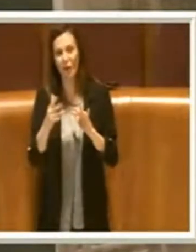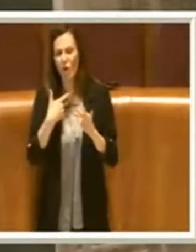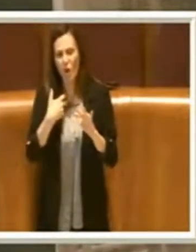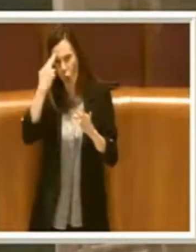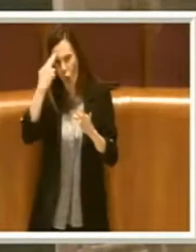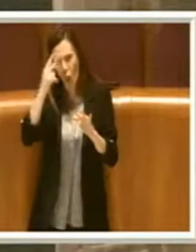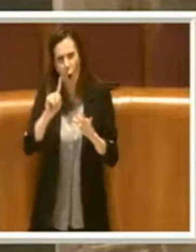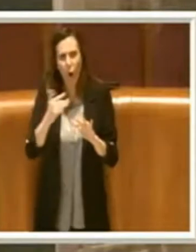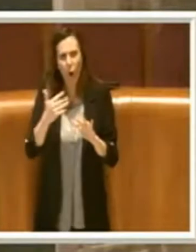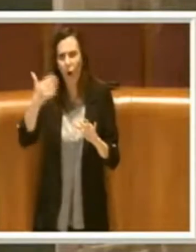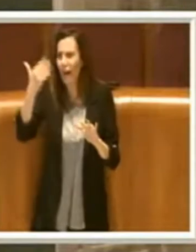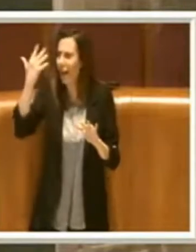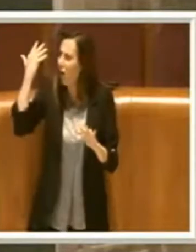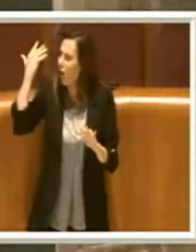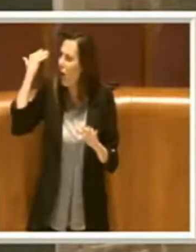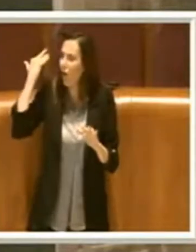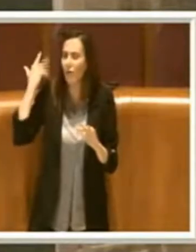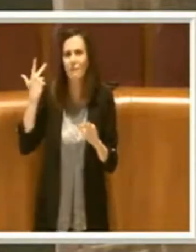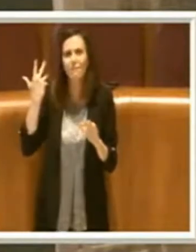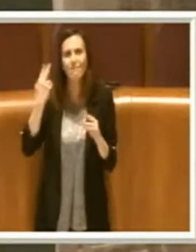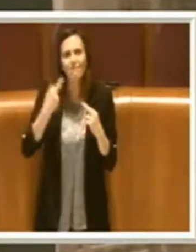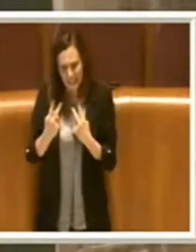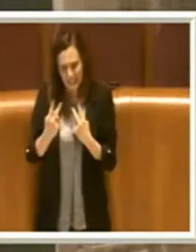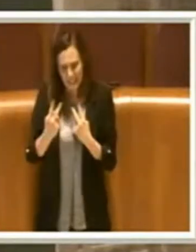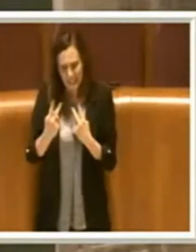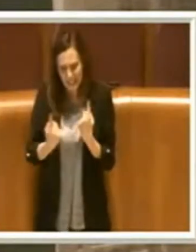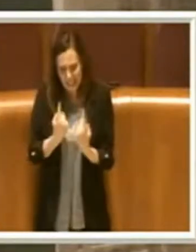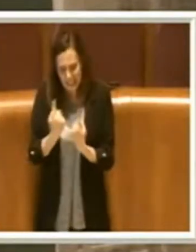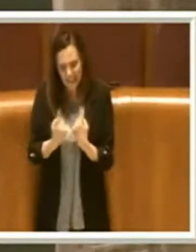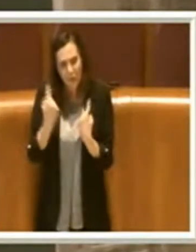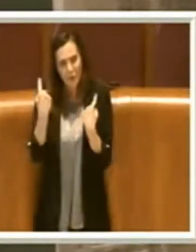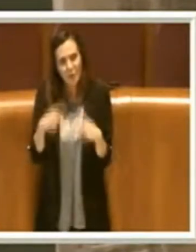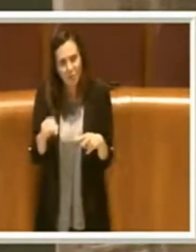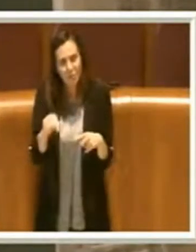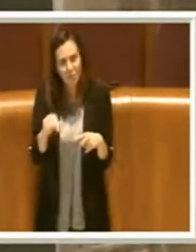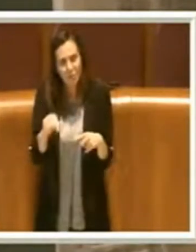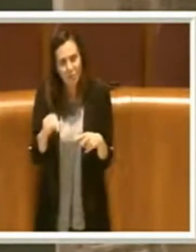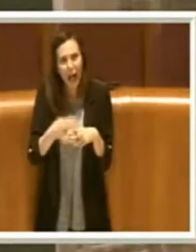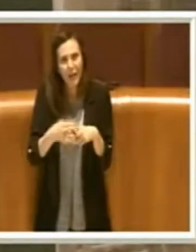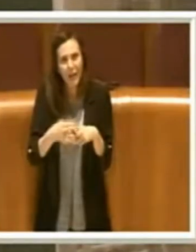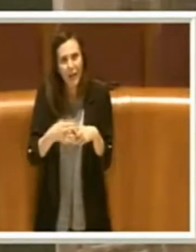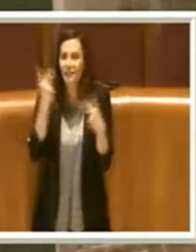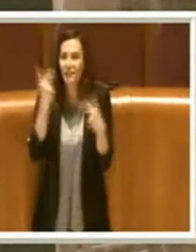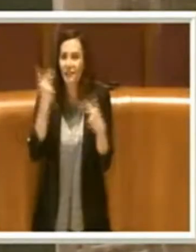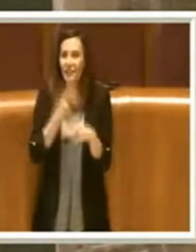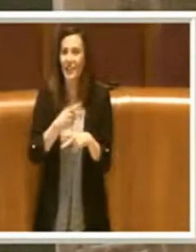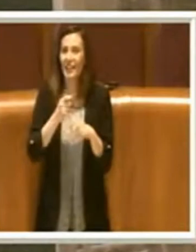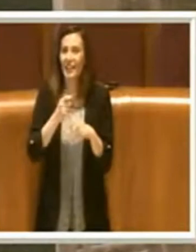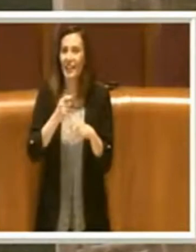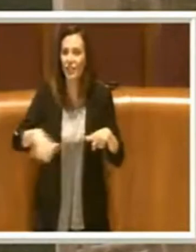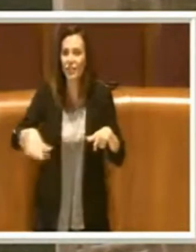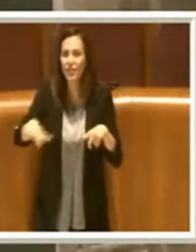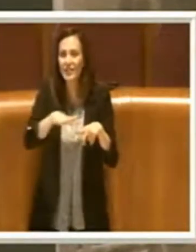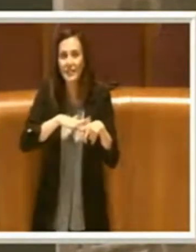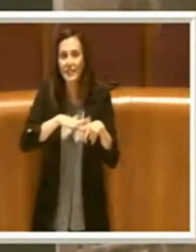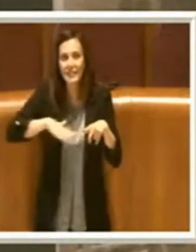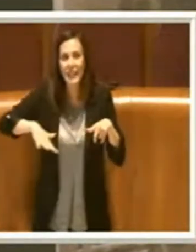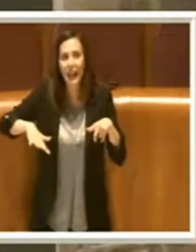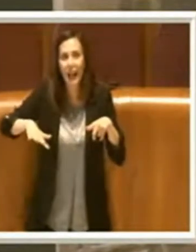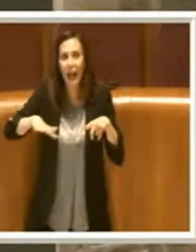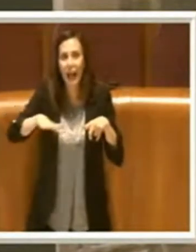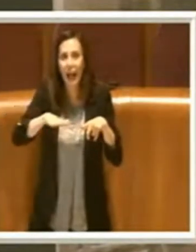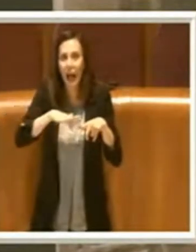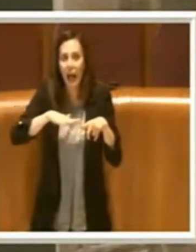mai di aver vissuto una situazione del genere a roma è vero la città è fruibile questo è forse